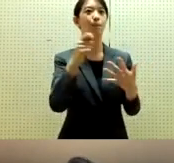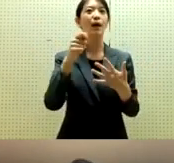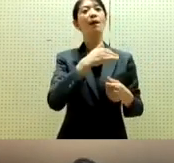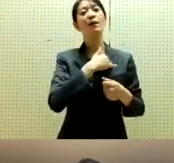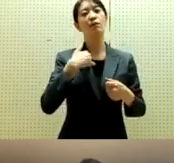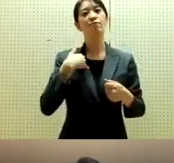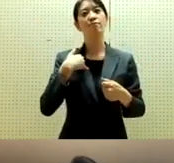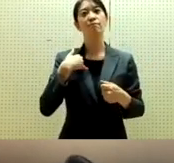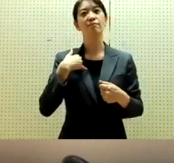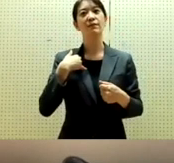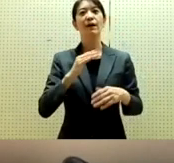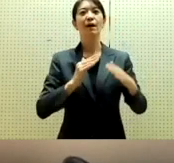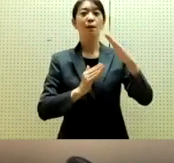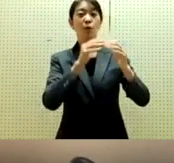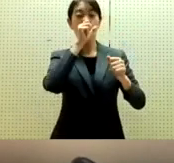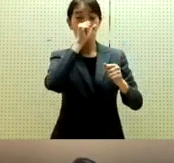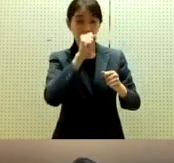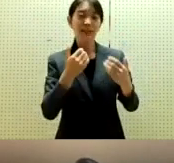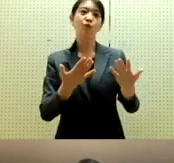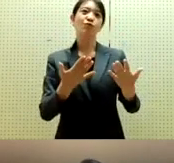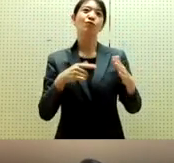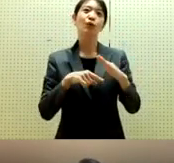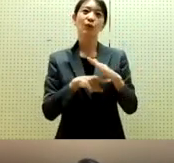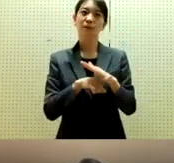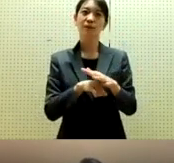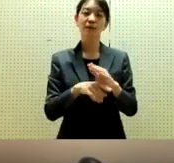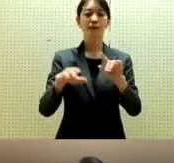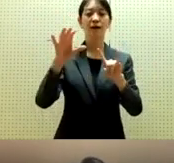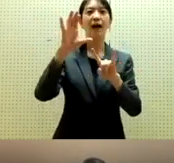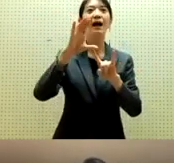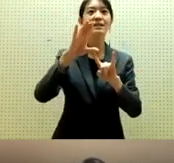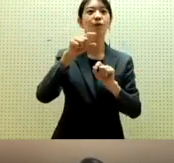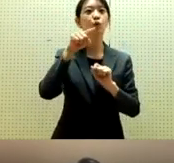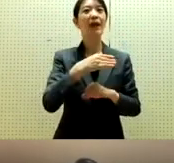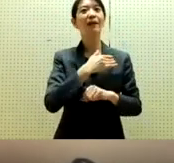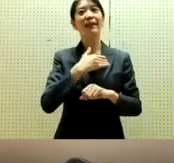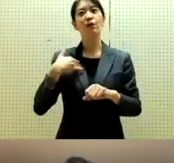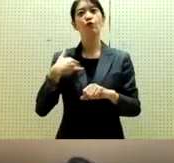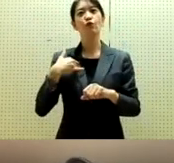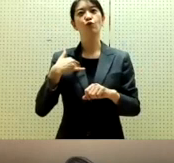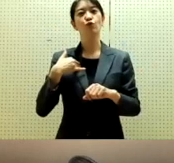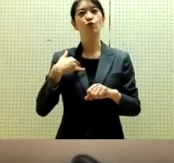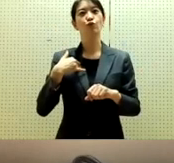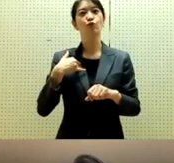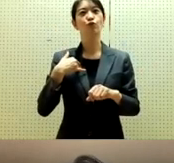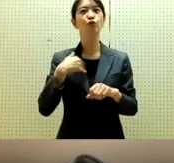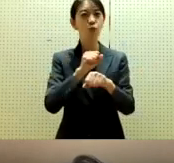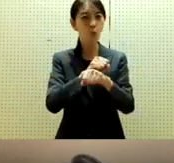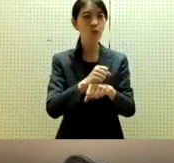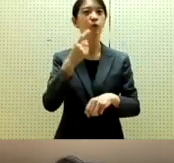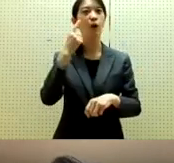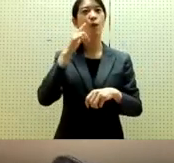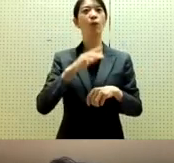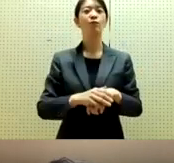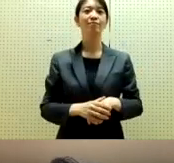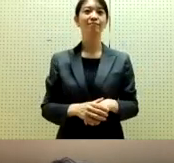います。ICT はその可能性をすごく広げるものなので、まあ、そういう方向にこれから進むといいなと両校の実践を見